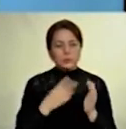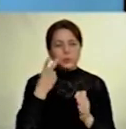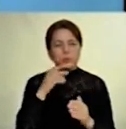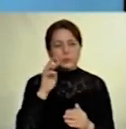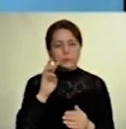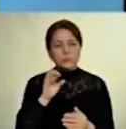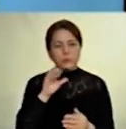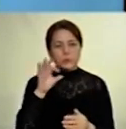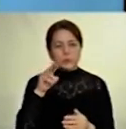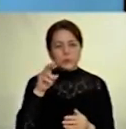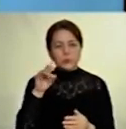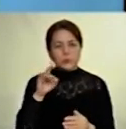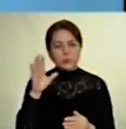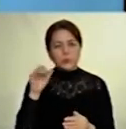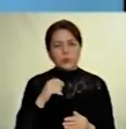292-misolgacha va